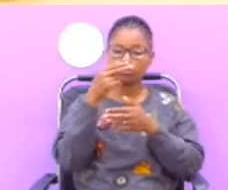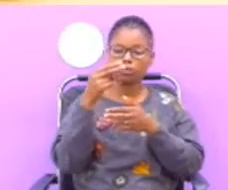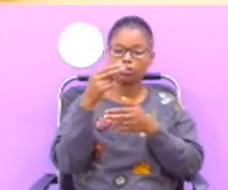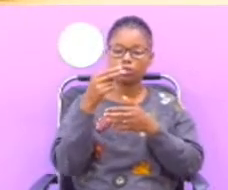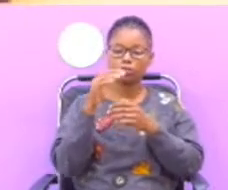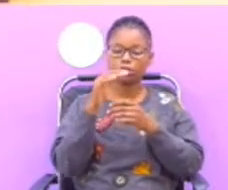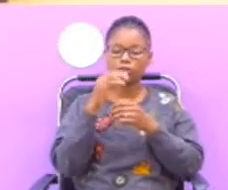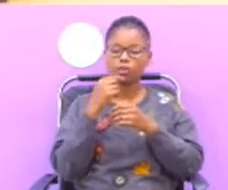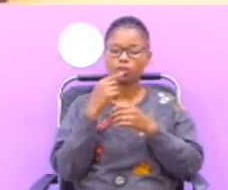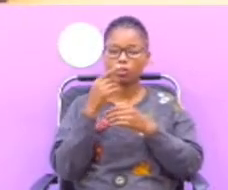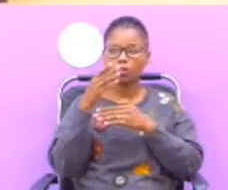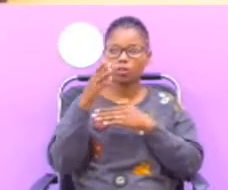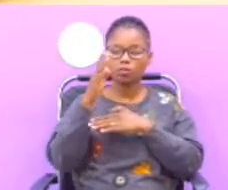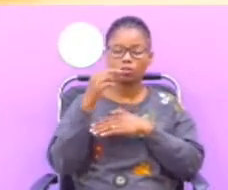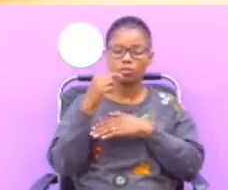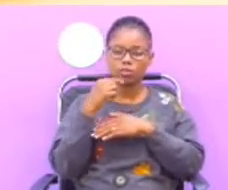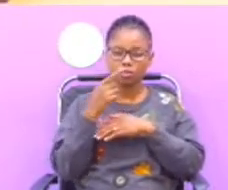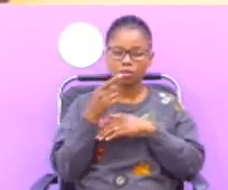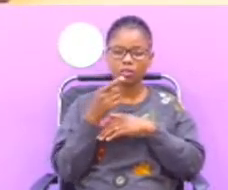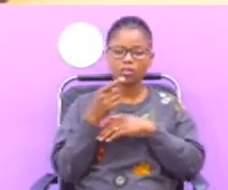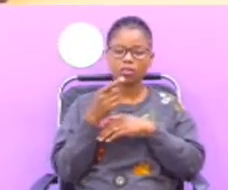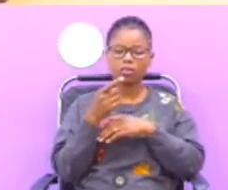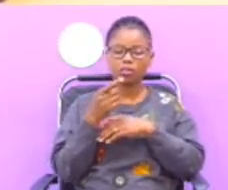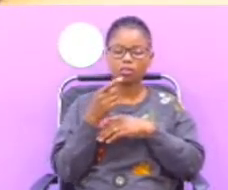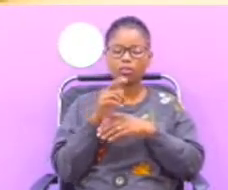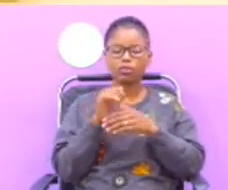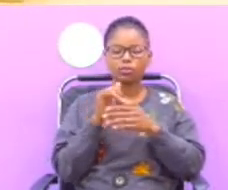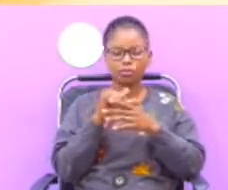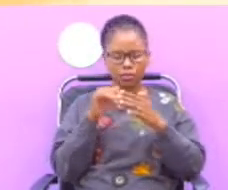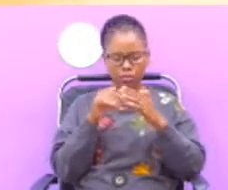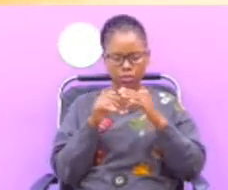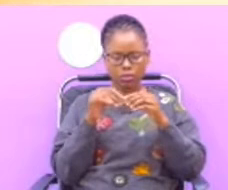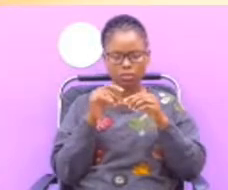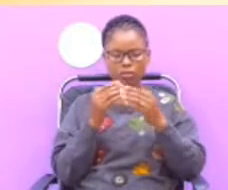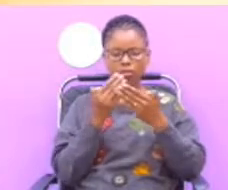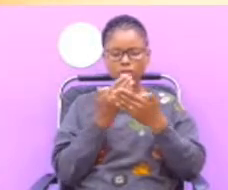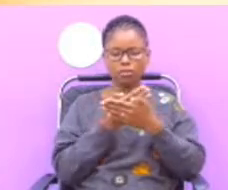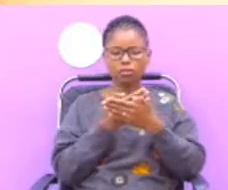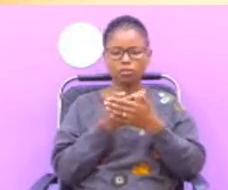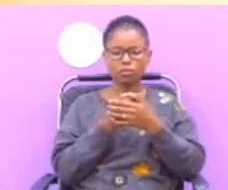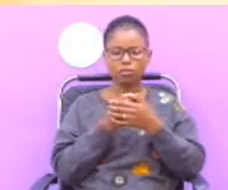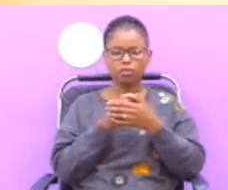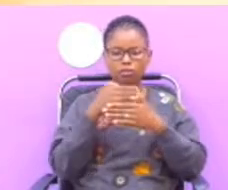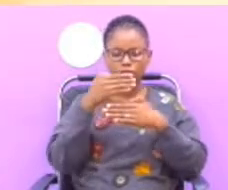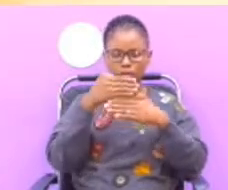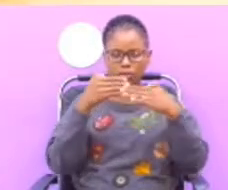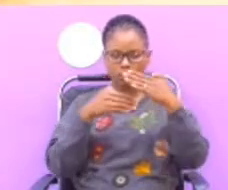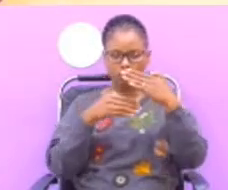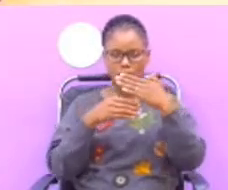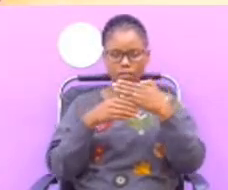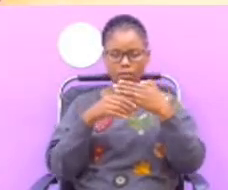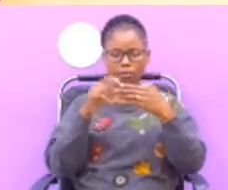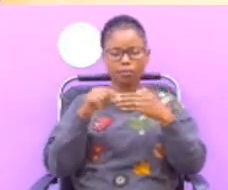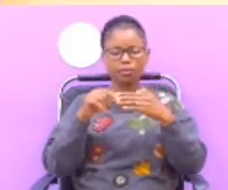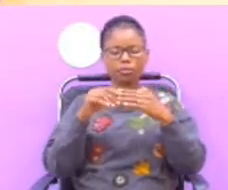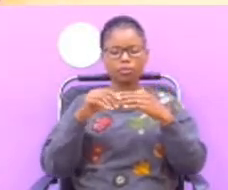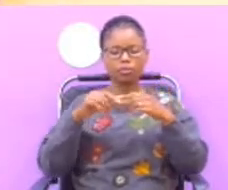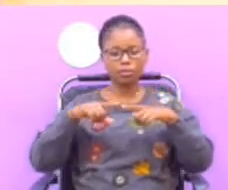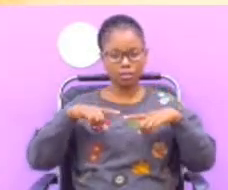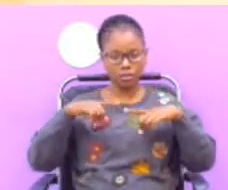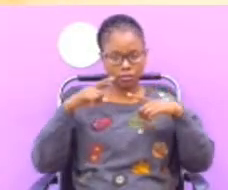waku ekuga na nĩwe arera Mwathani arogocwo ũguo twaka nyũmba nĩtũgũcitũra twĩ wega-inĩ wa